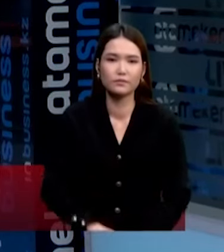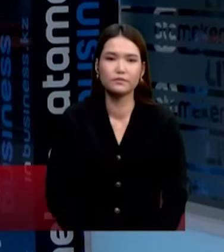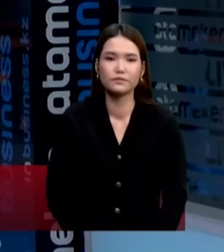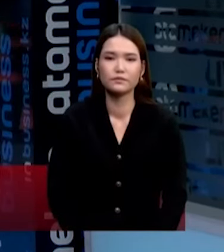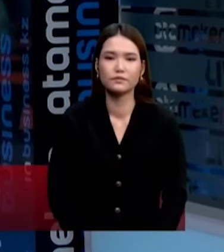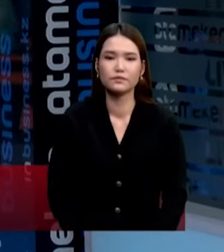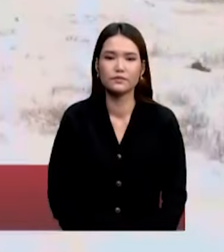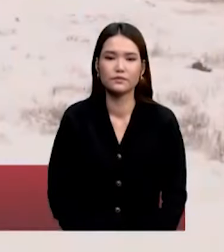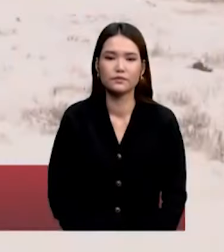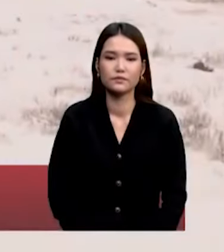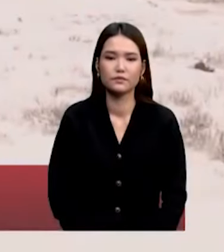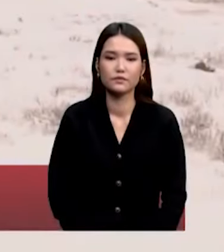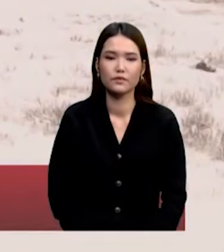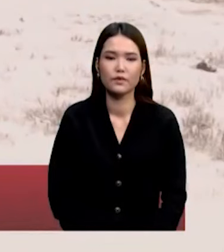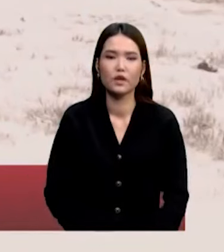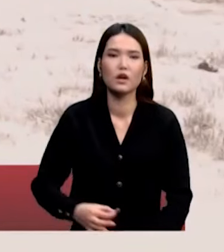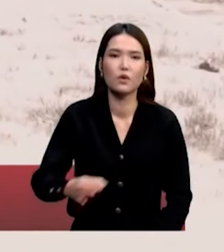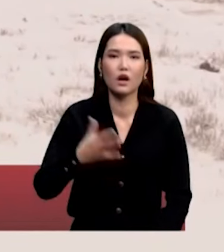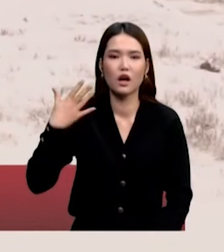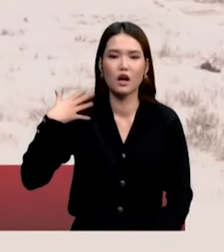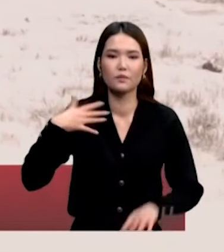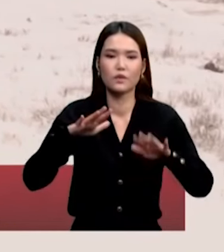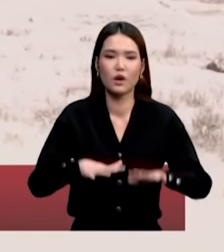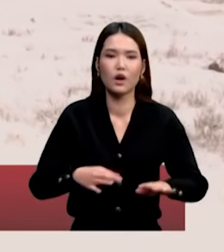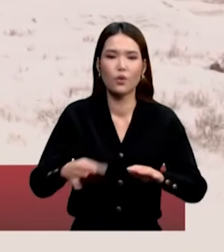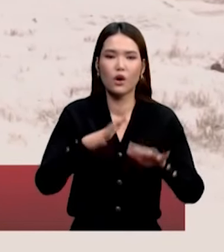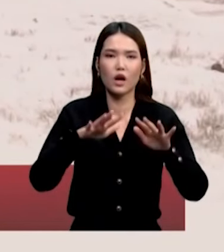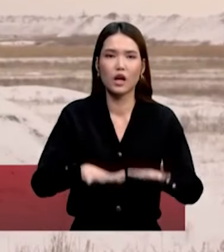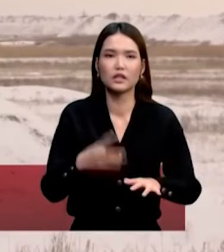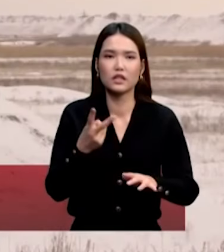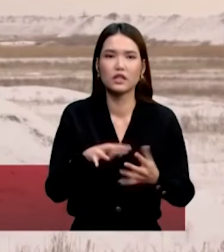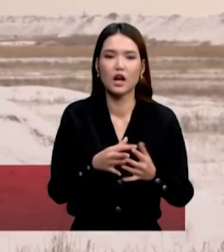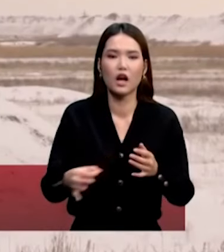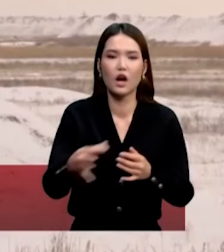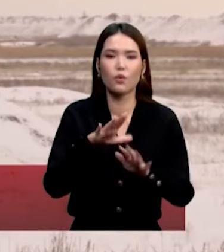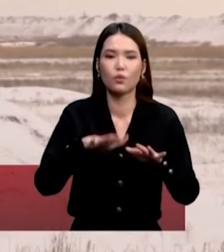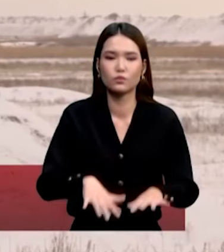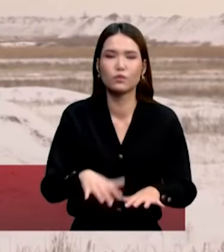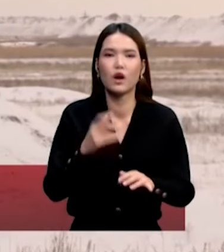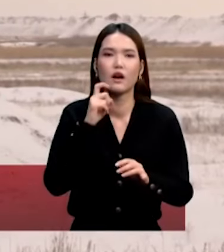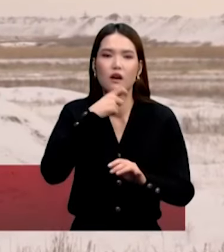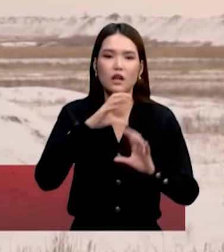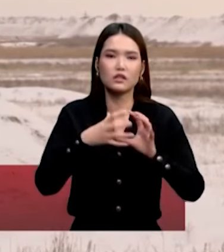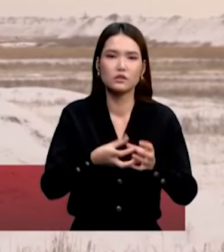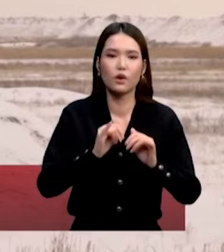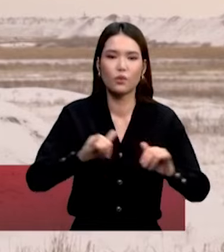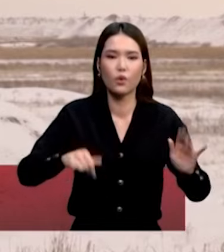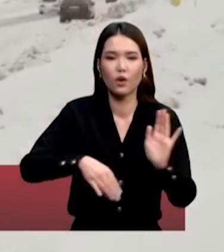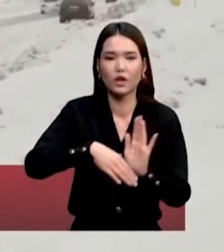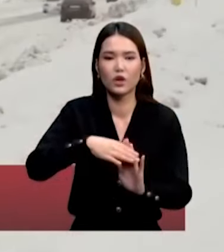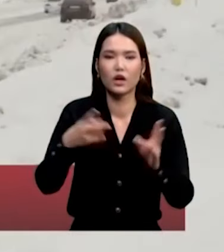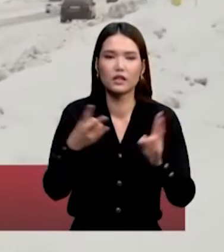тарқатады. Облыс башшылығы бұрынғы Торғай облысында болған екі аудан мен Арқалық қаласының әлеуметтік экономикалық дамуын жақсарту